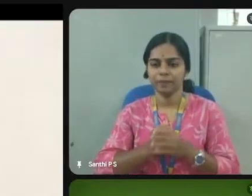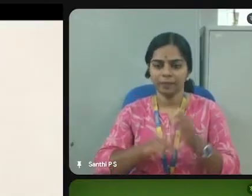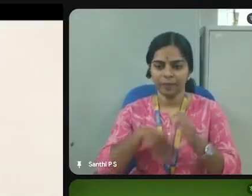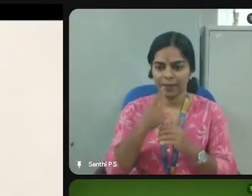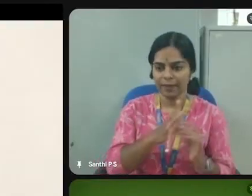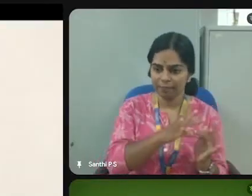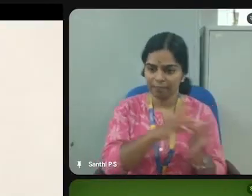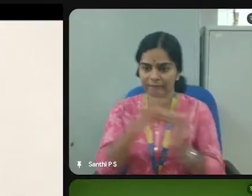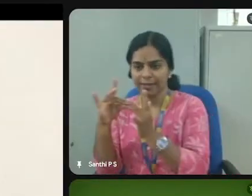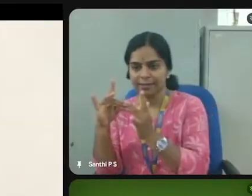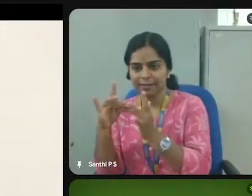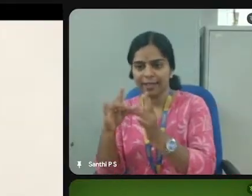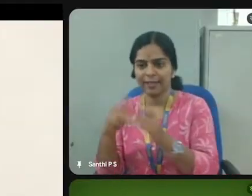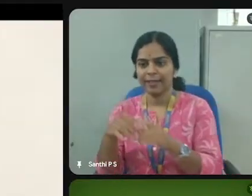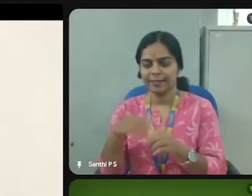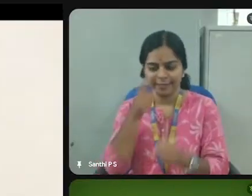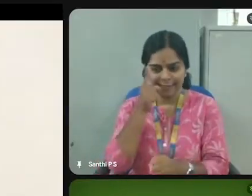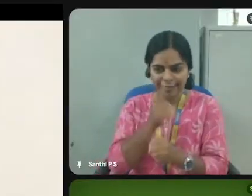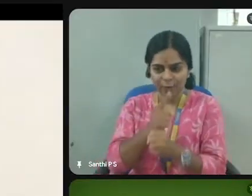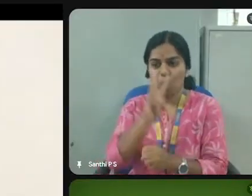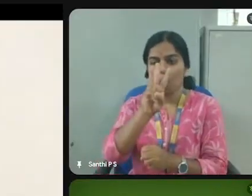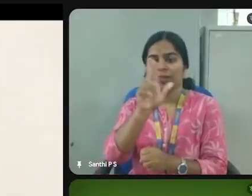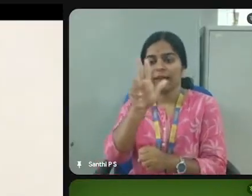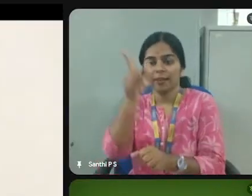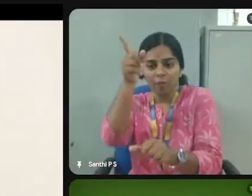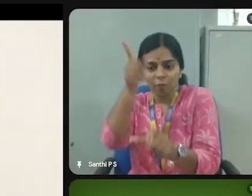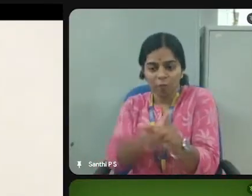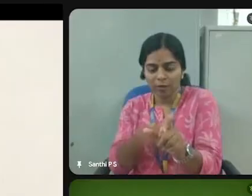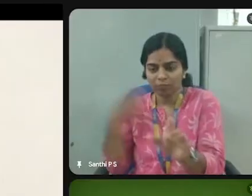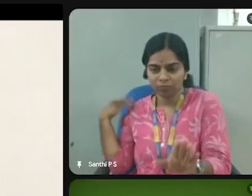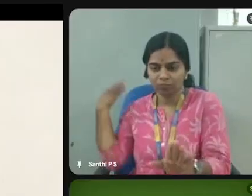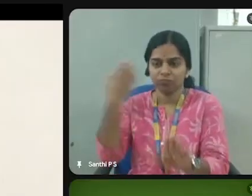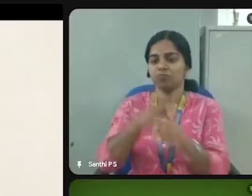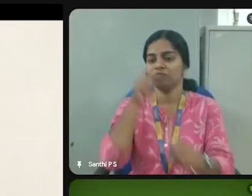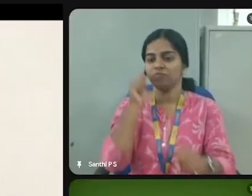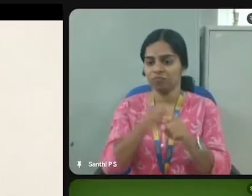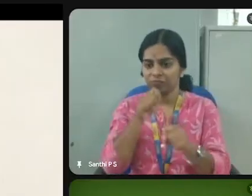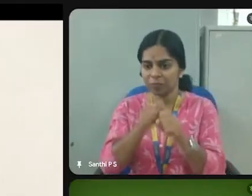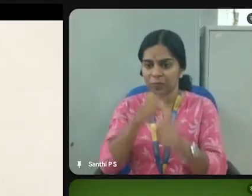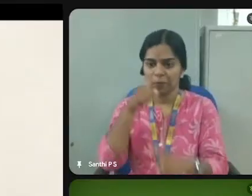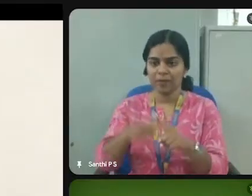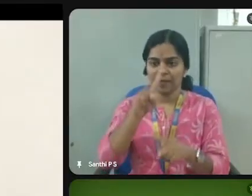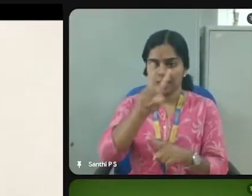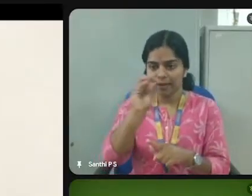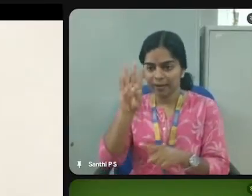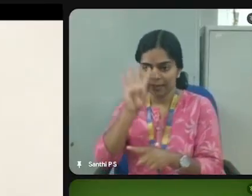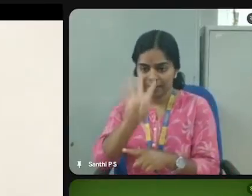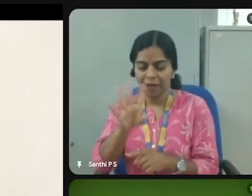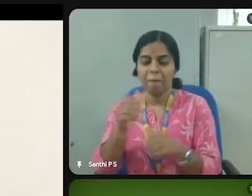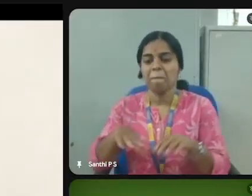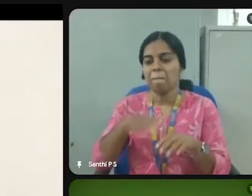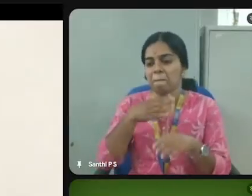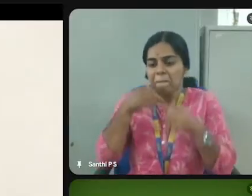സ്പെഷ്യൽ എഡ്യൂക്കേഷൻ മേഖലയിൽ 38 വർഷത്തോളം സേവനം അനുഷ്ഠിക്കുകയും 2004 ബെസ്റ്റ്